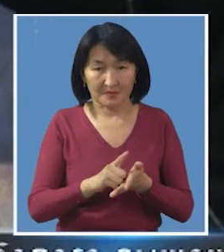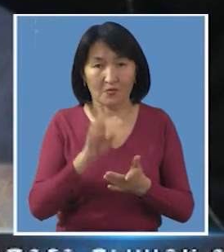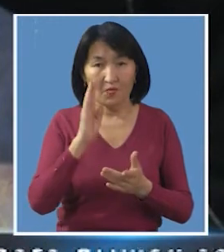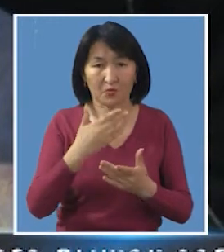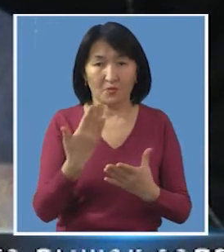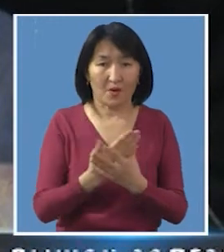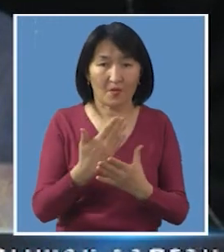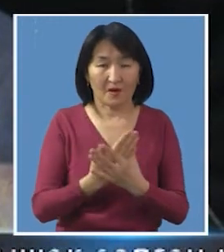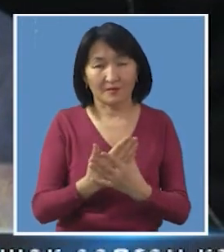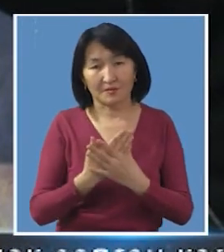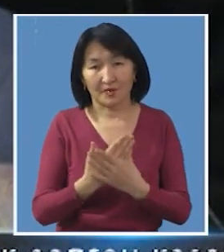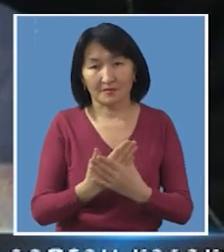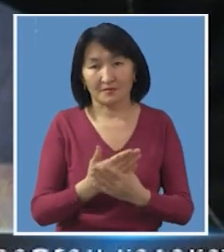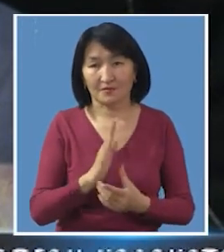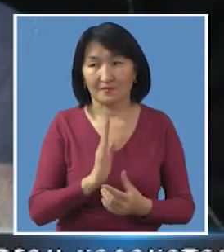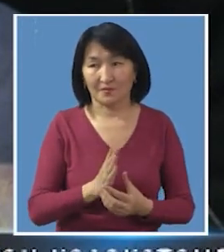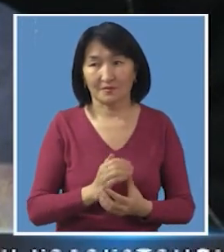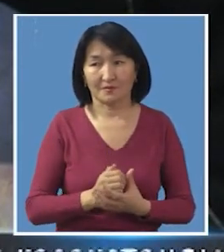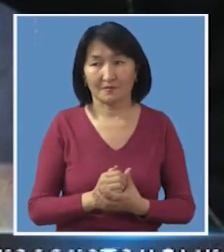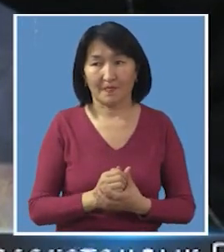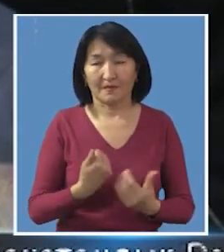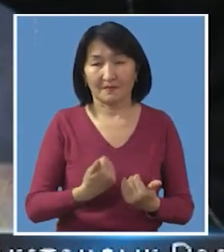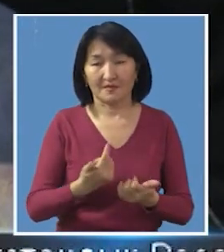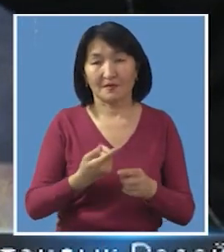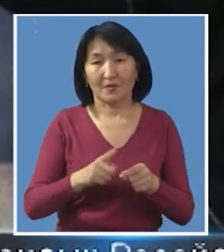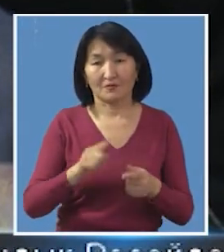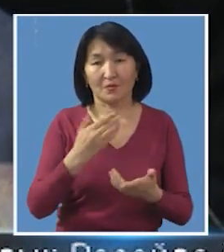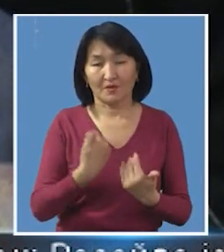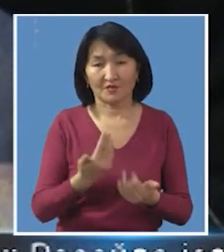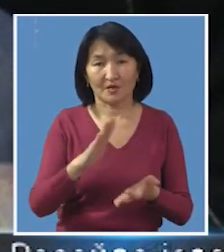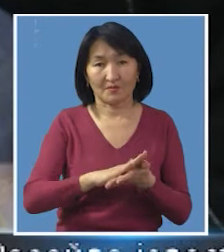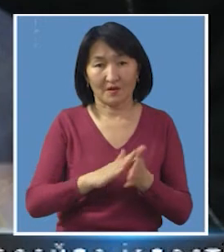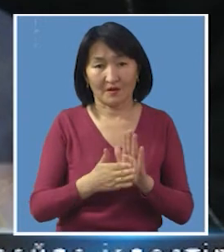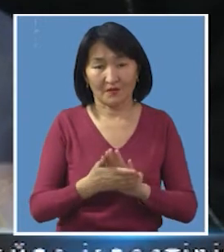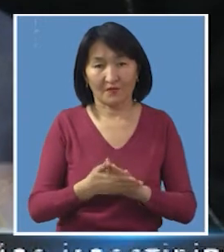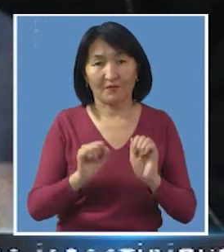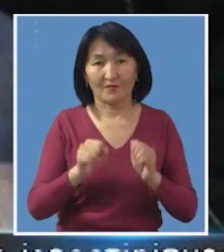біздің қолқамызды қабылдап, біздің